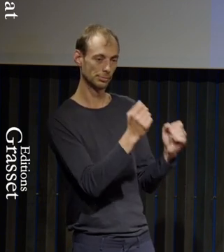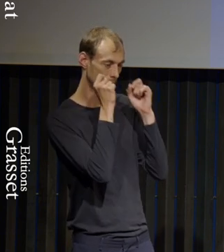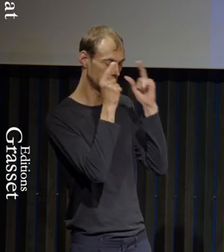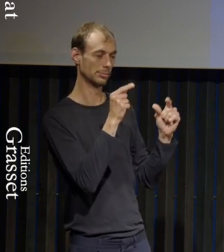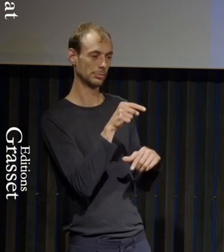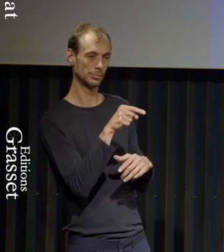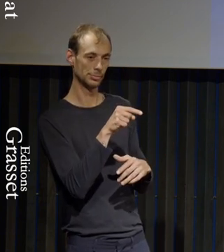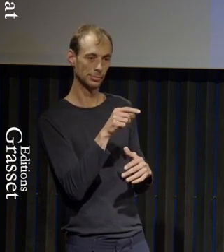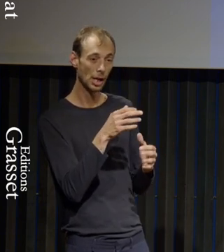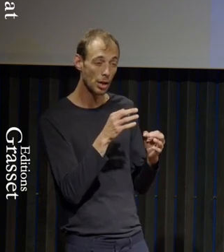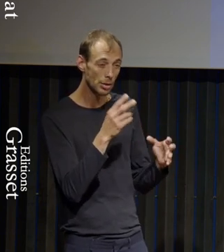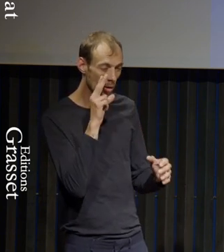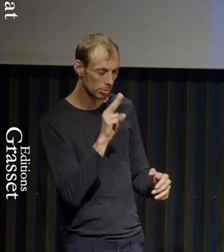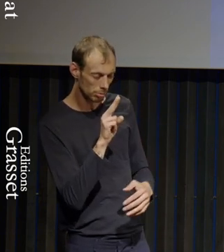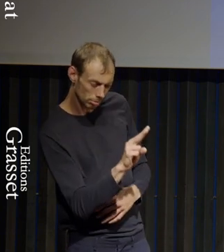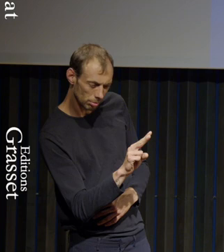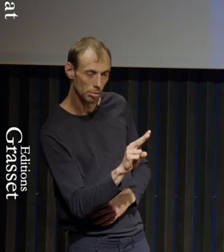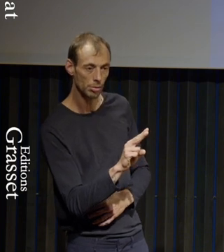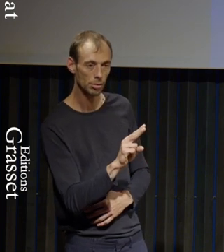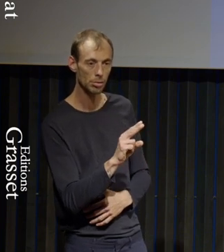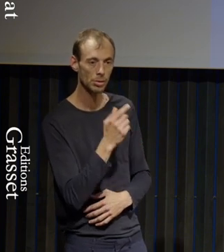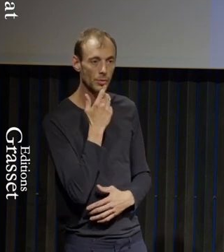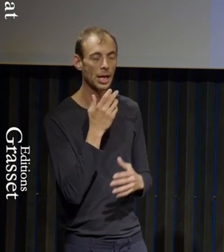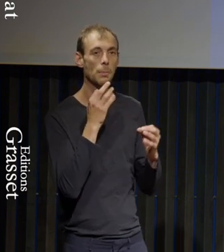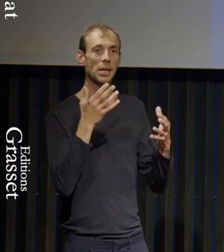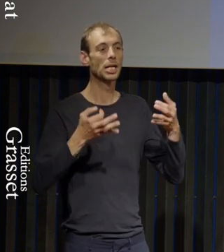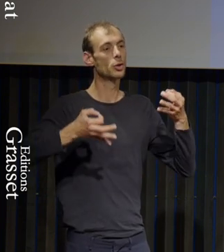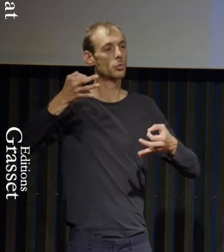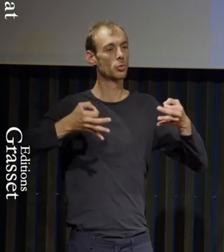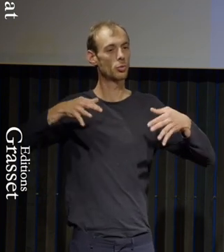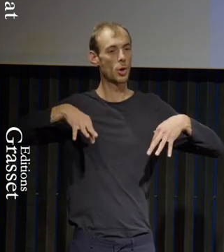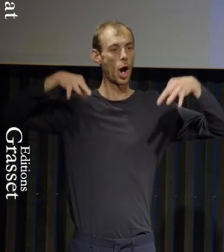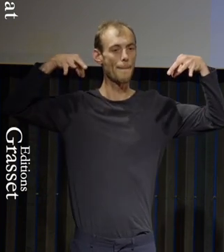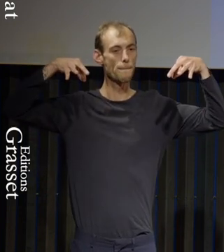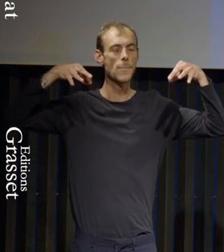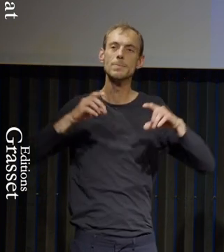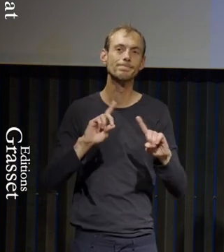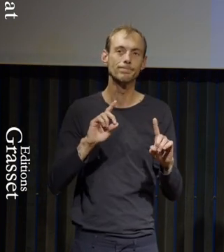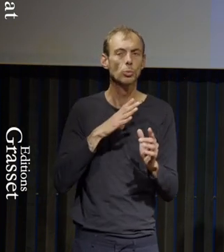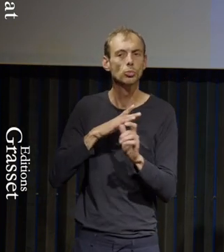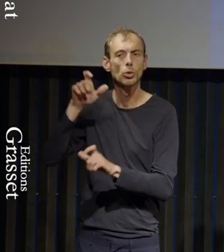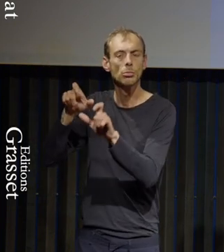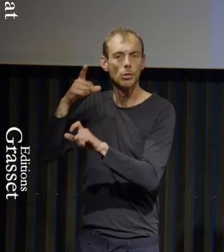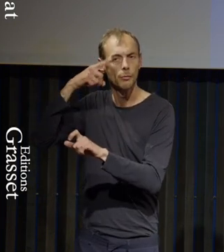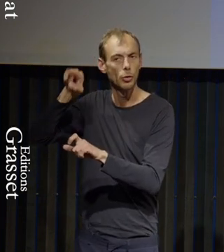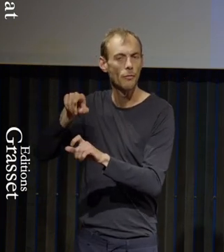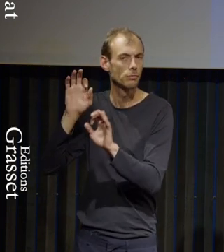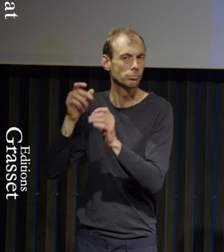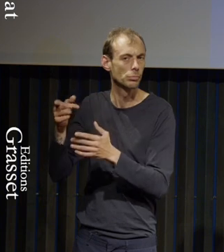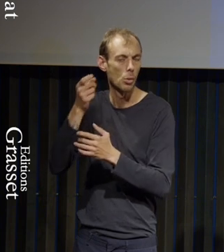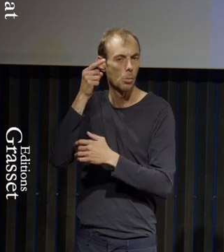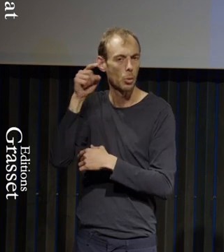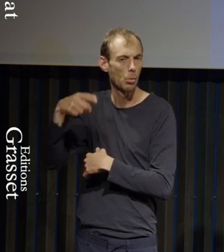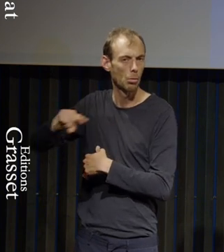quelque chose qui n'est peut-être pas la suspension du jugement. Certains philosophes vont aller jusque-là, autour de la suspension du jugement, ne pas